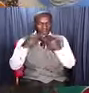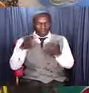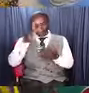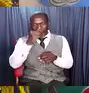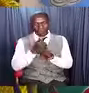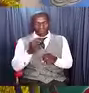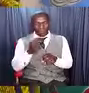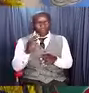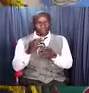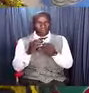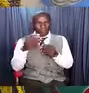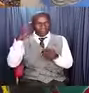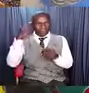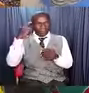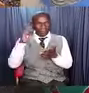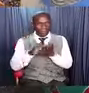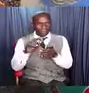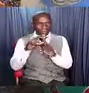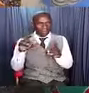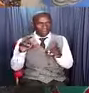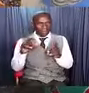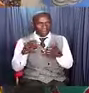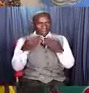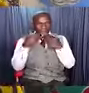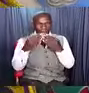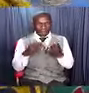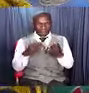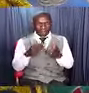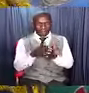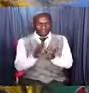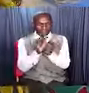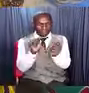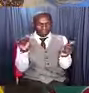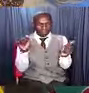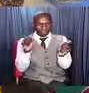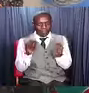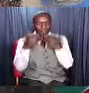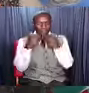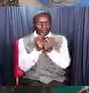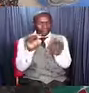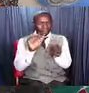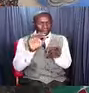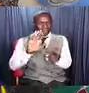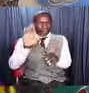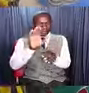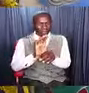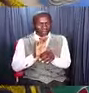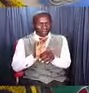Mungu wa mishidari kwa neno hilo Baba. Asante kutufungua. Asante kufungua kanisa